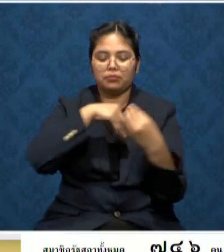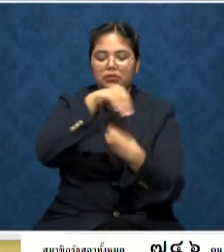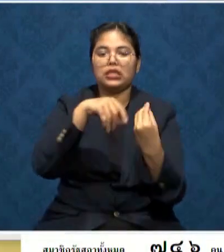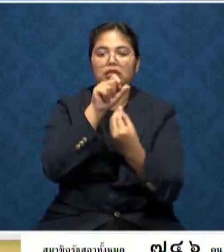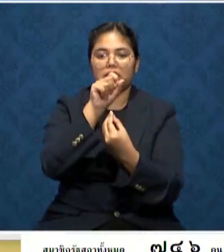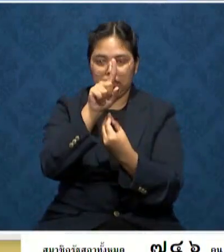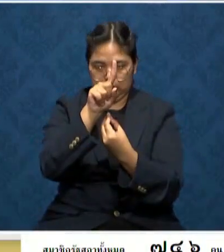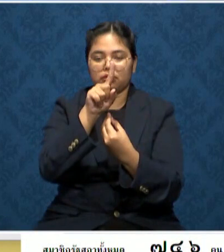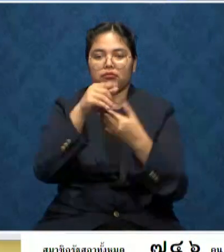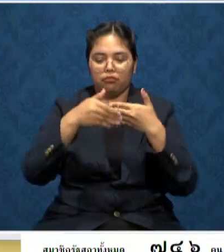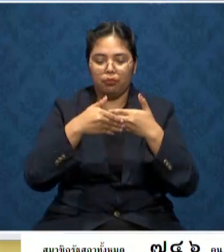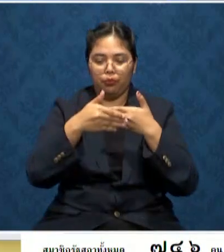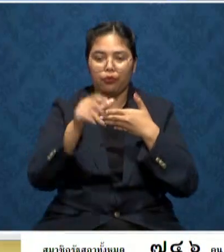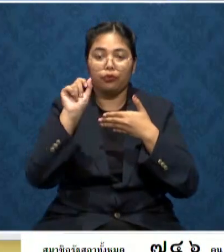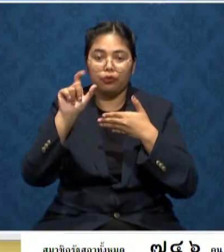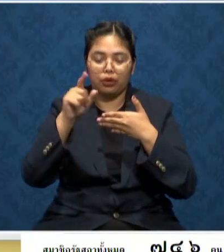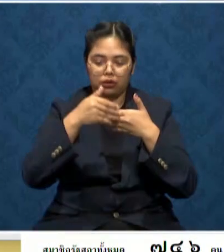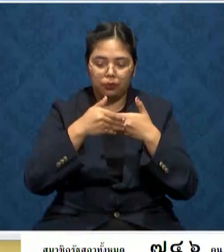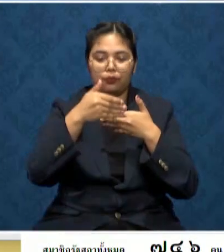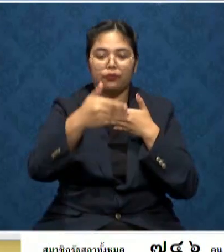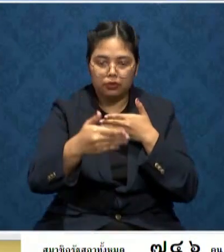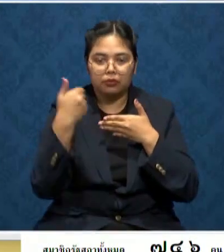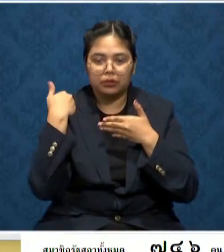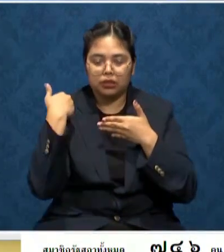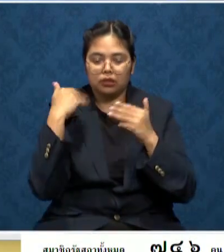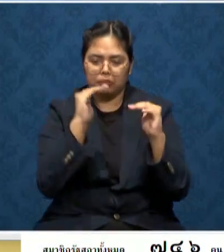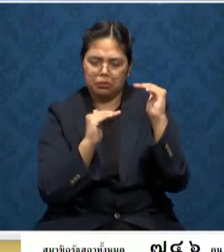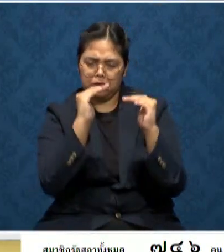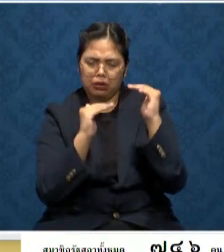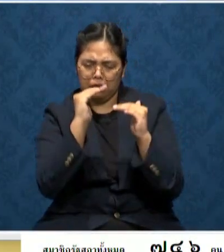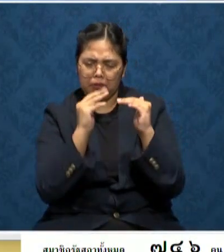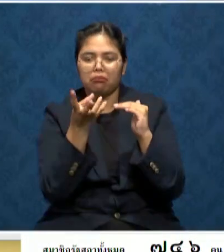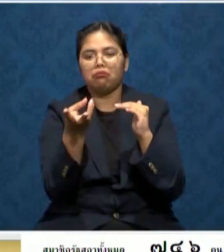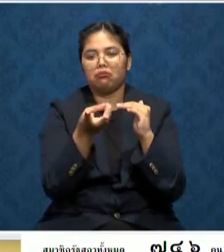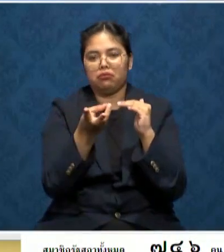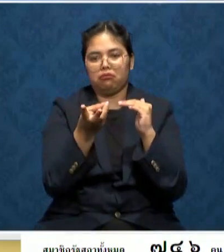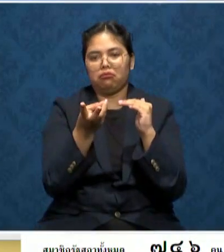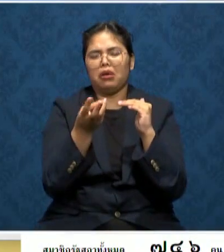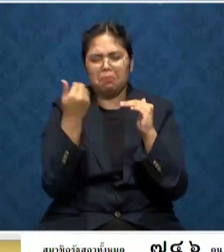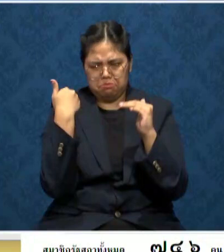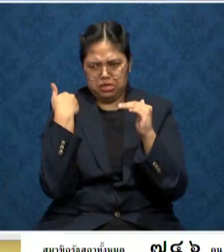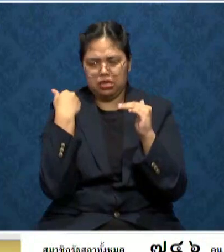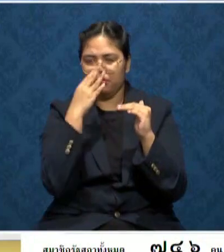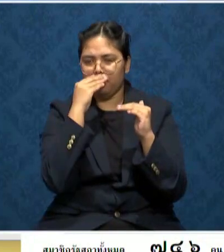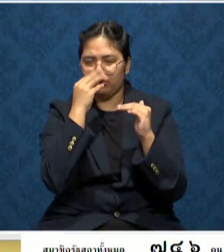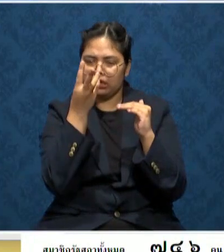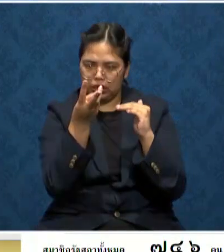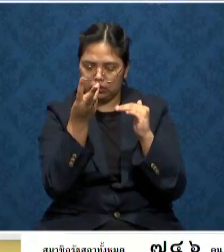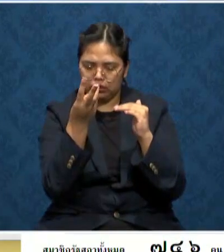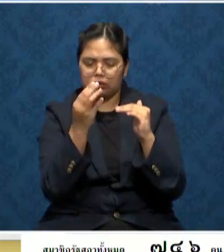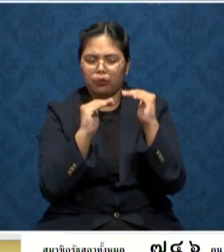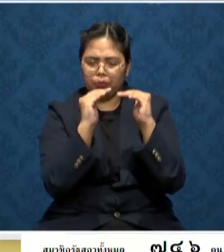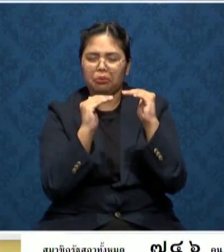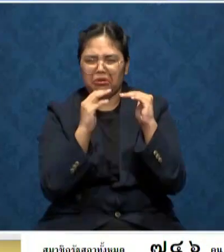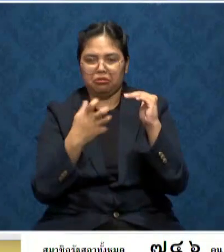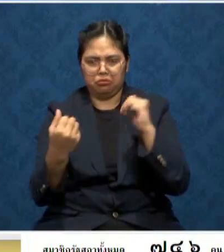สันท่พูดถงความเรื่อมล้อยู่บ้างครับแต่ยังไม่นักแ่นขออนุญาะฝากท่านพจารณาและระวัง